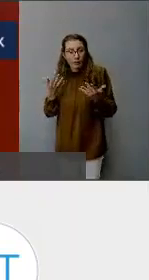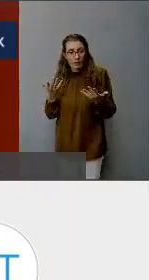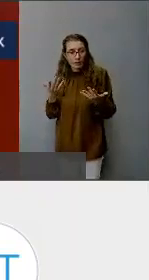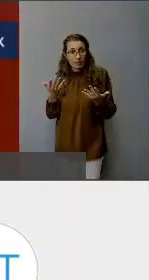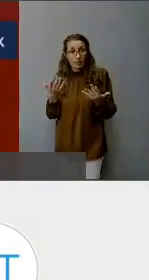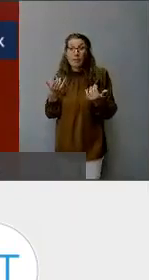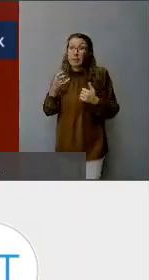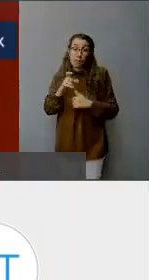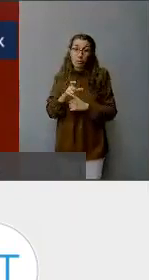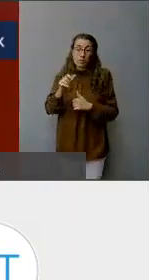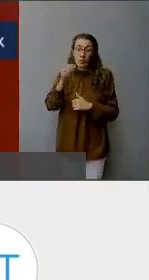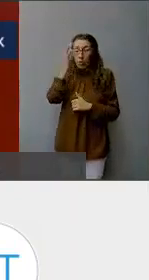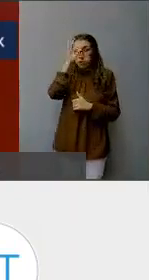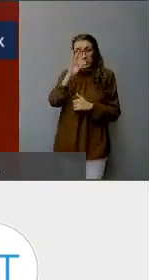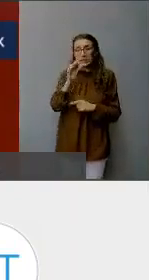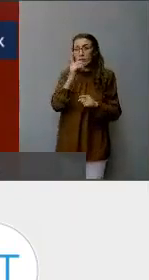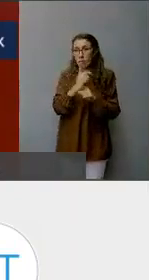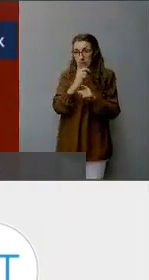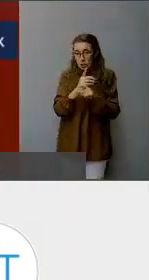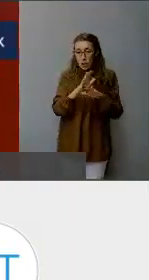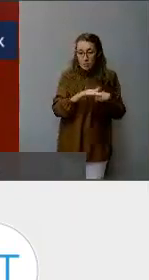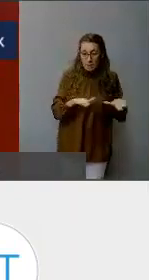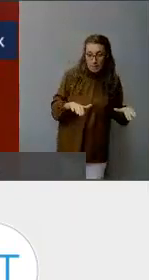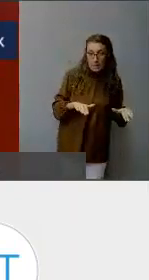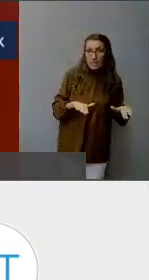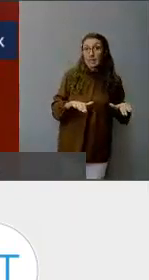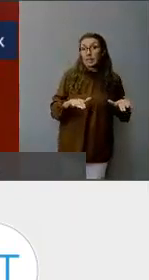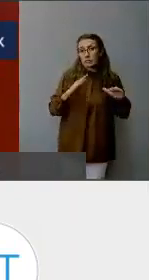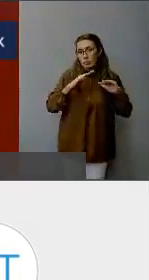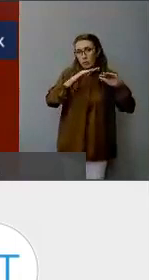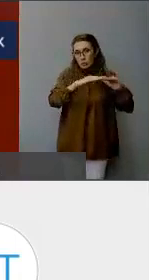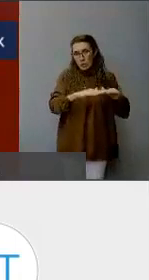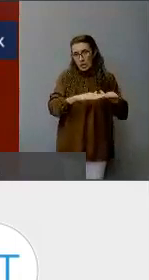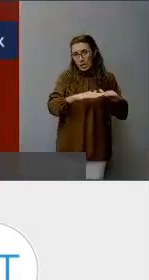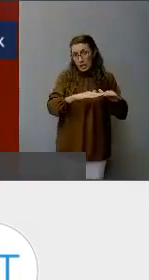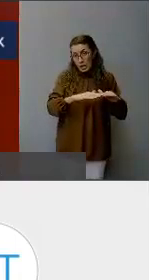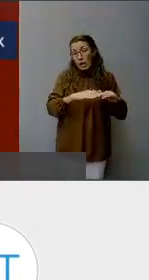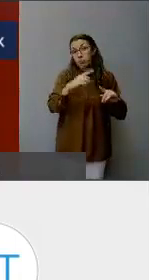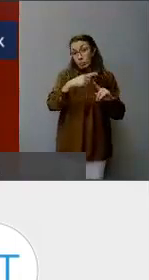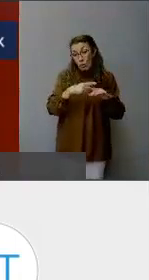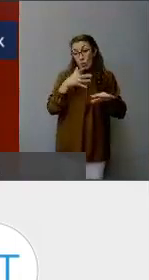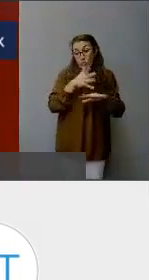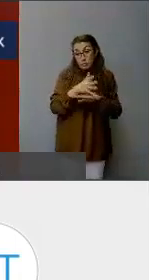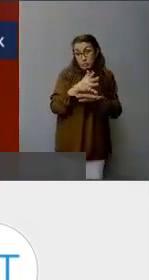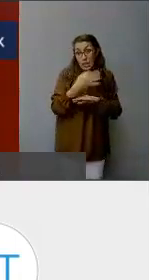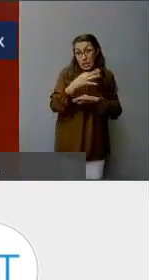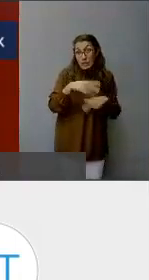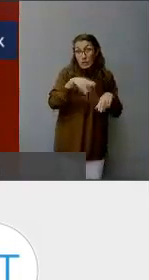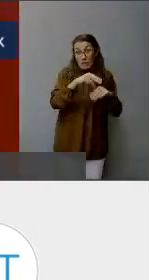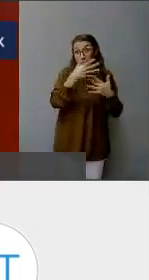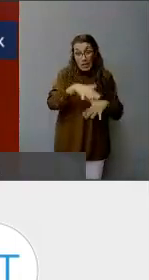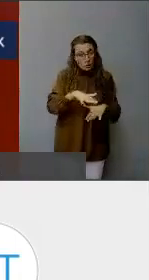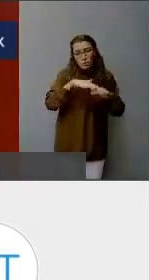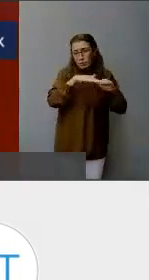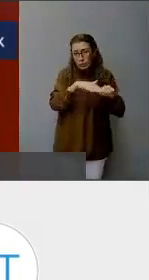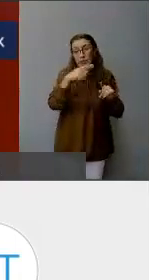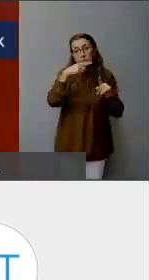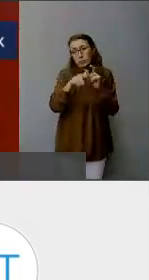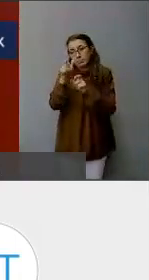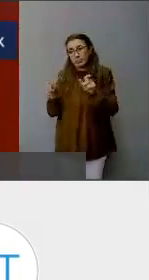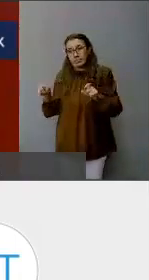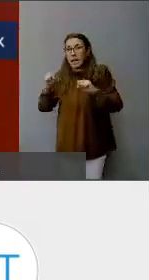dei condomini e dall'altra naturalmente non vanificare comunque l'intervento di riqualificazione e di rigenerazione urbana che è stato